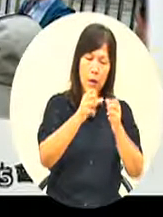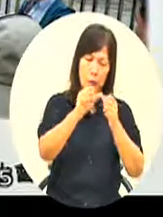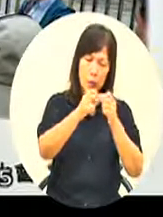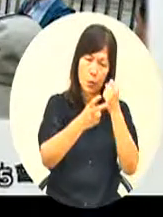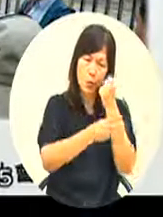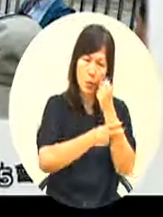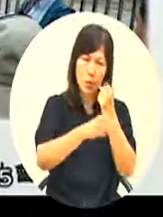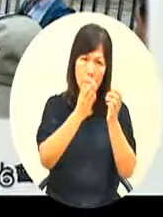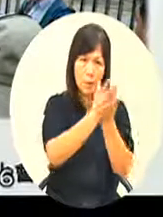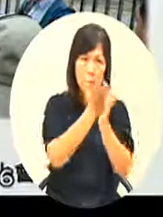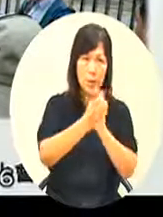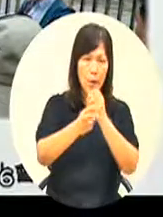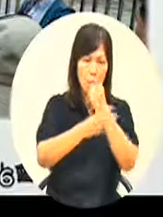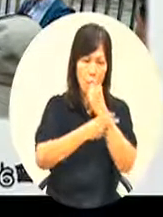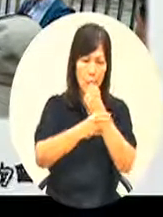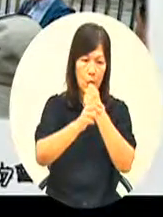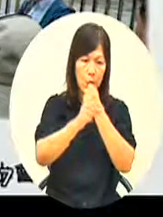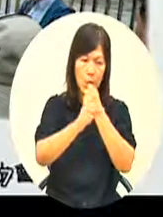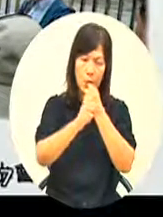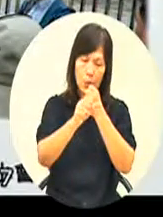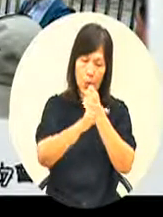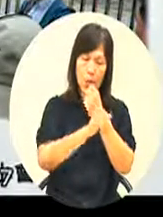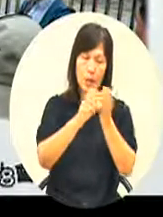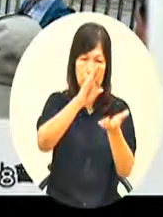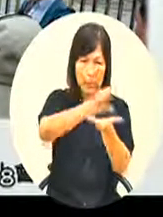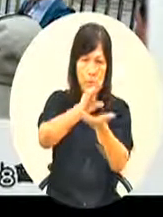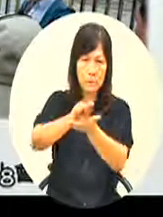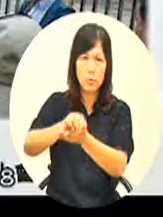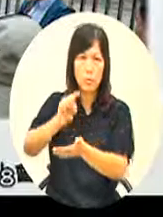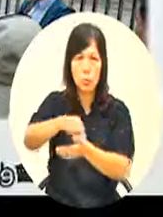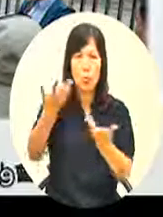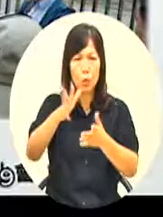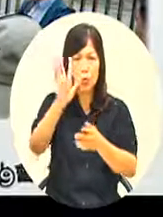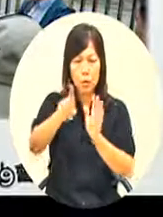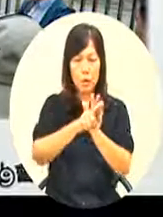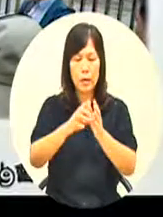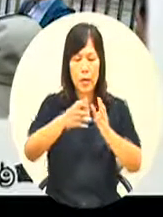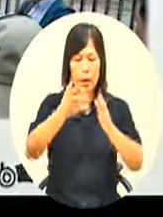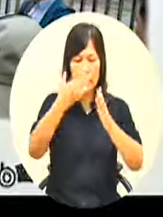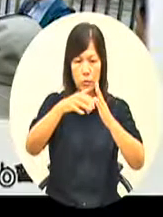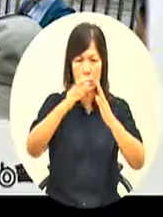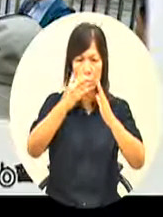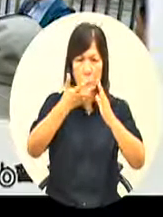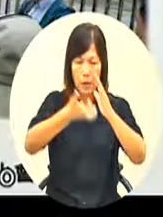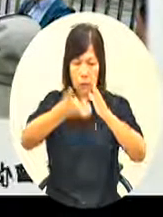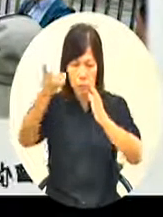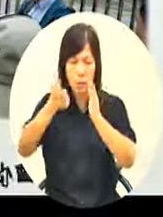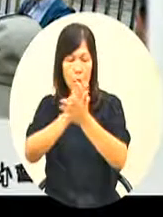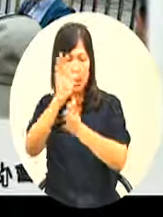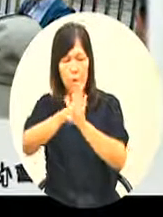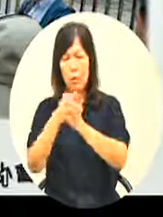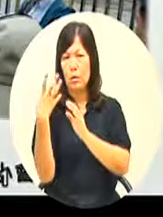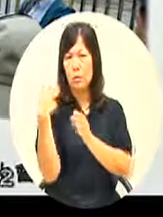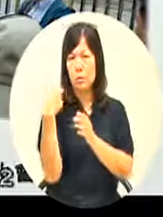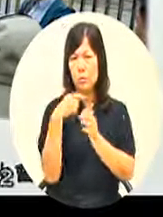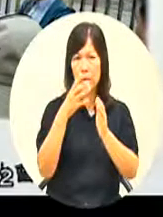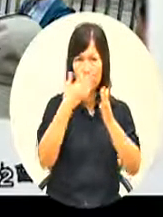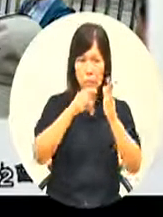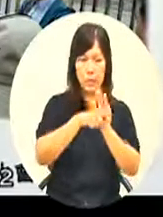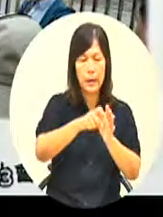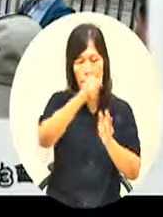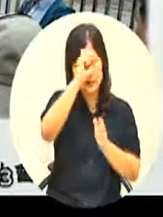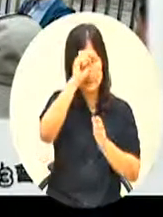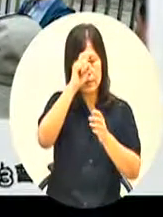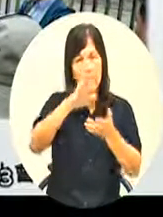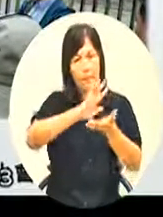里。那边的停车空间有问题，那因为中山国小迁校之后的旧校区，好，他们是期待可